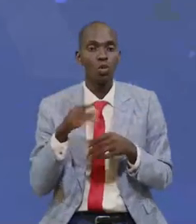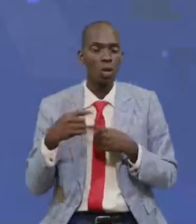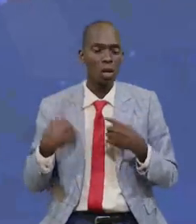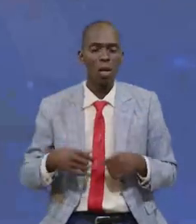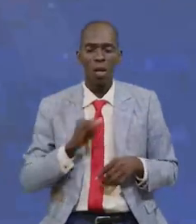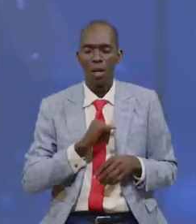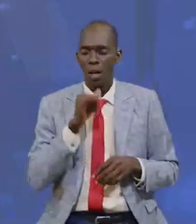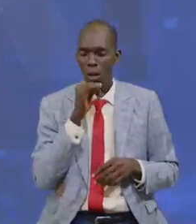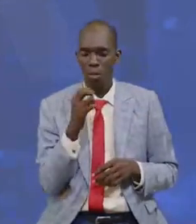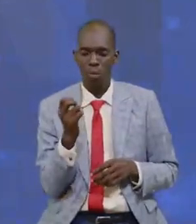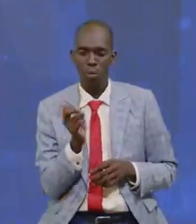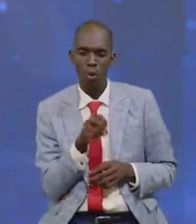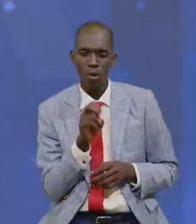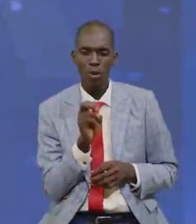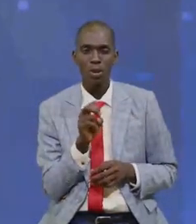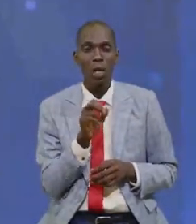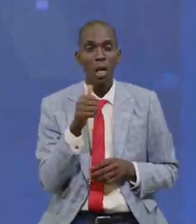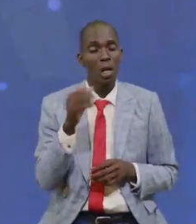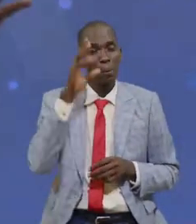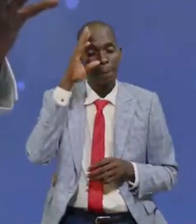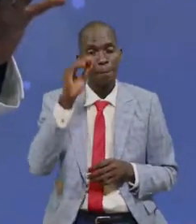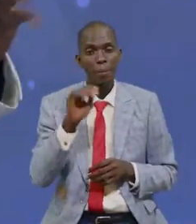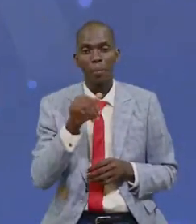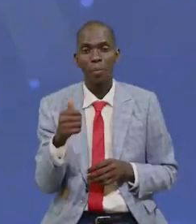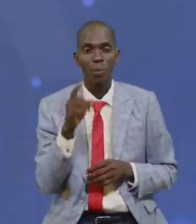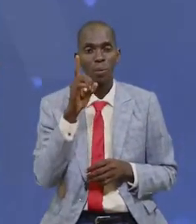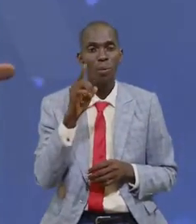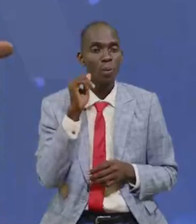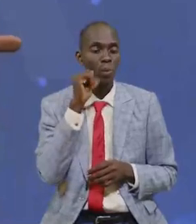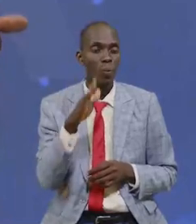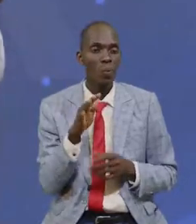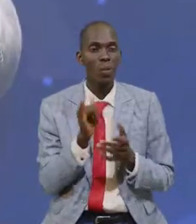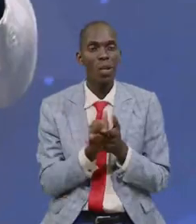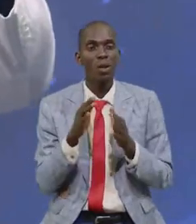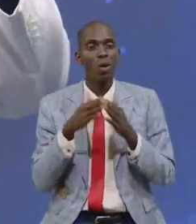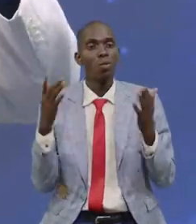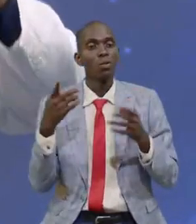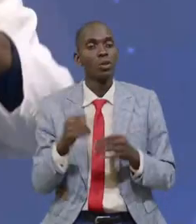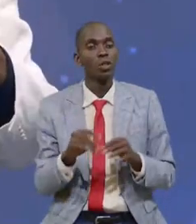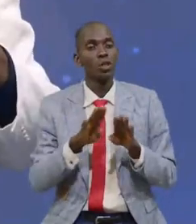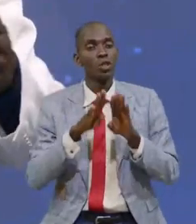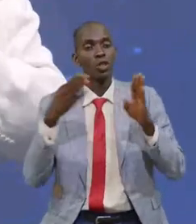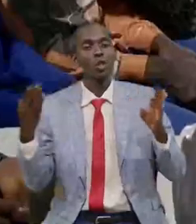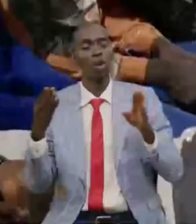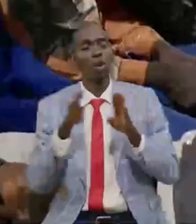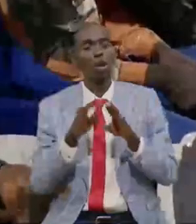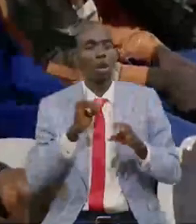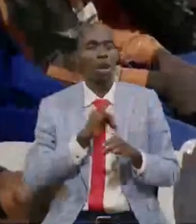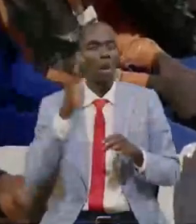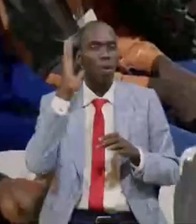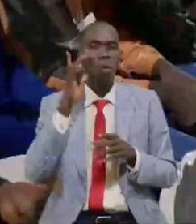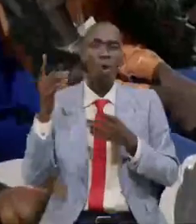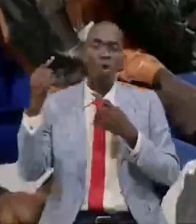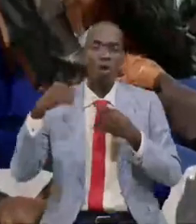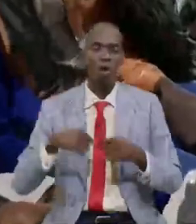frappe. Si quelqu'un, si un homme, si une femme, si quelqu'un ouvre la porte, j'entrerai. Le